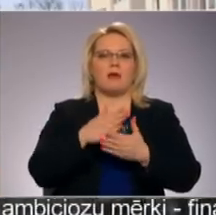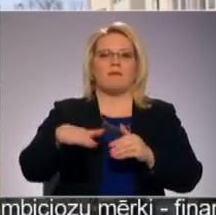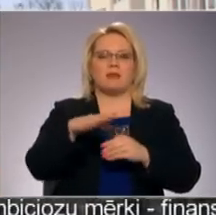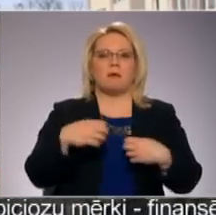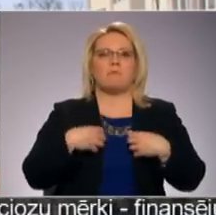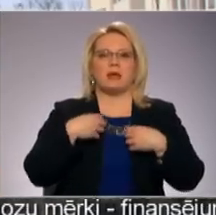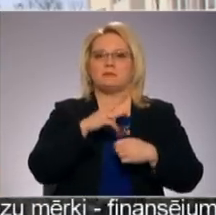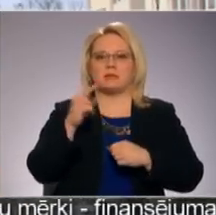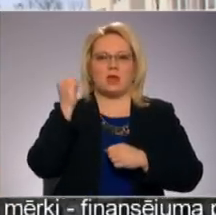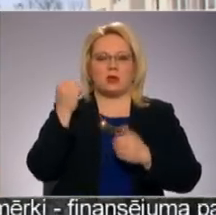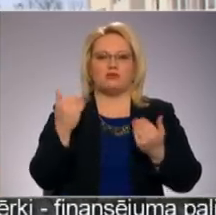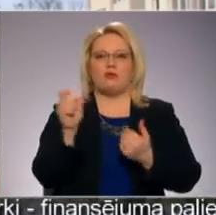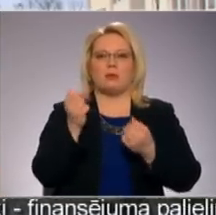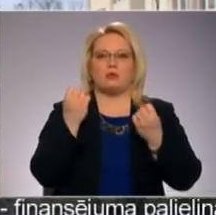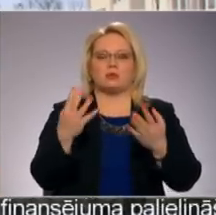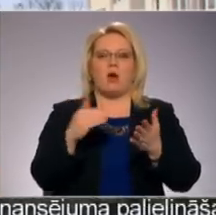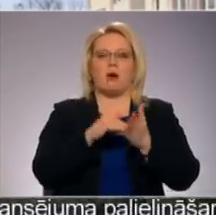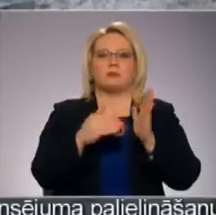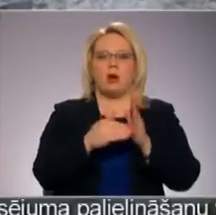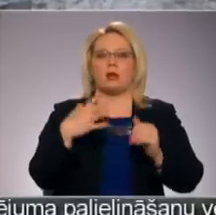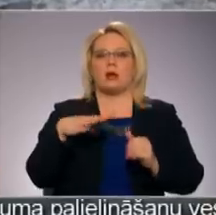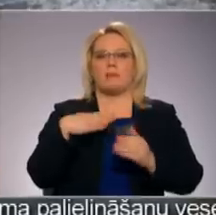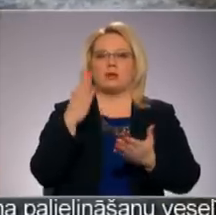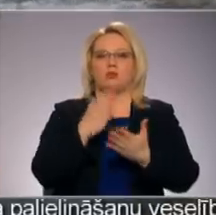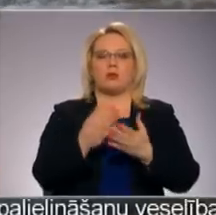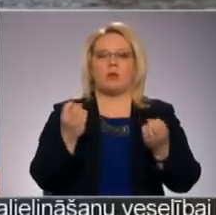vairs nedraud. Šobrīd tiek noskaidrota apstākļi, kāpēc ir